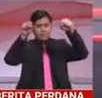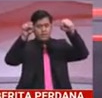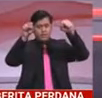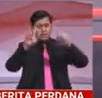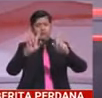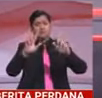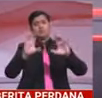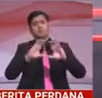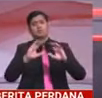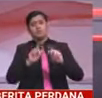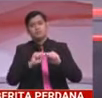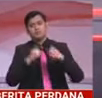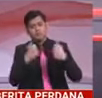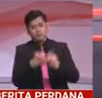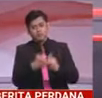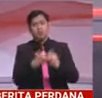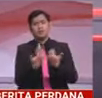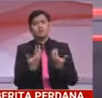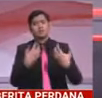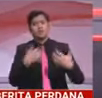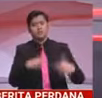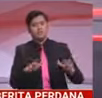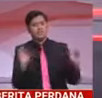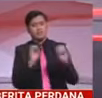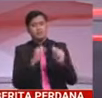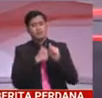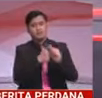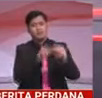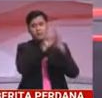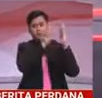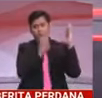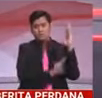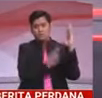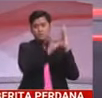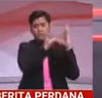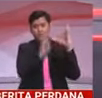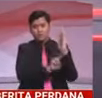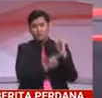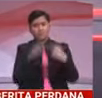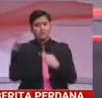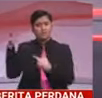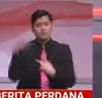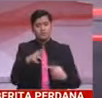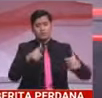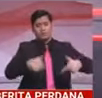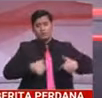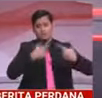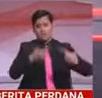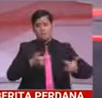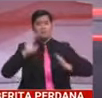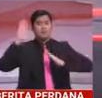itu telah melanggar klosa 6 tatacara code of Conduct gejala Liga Malaysia